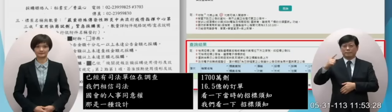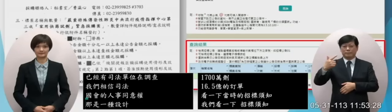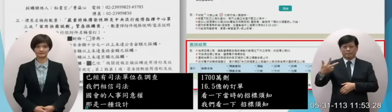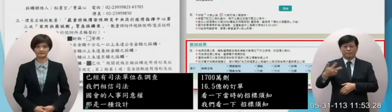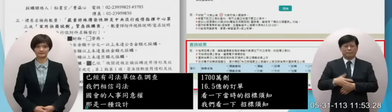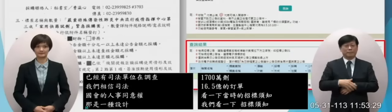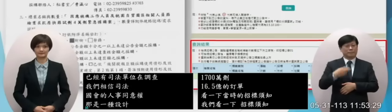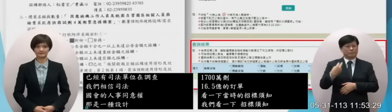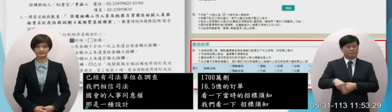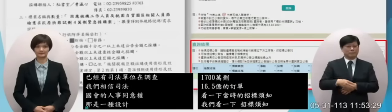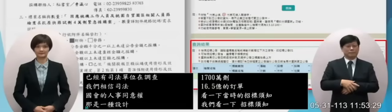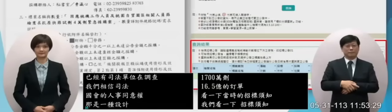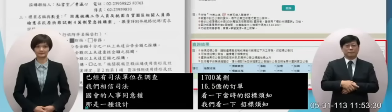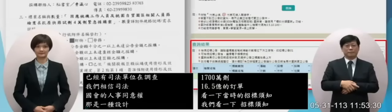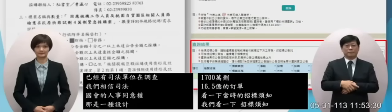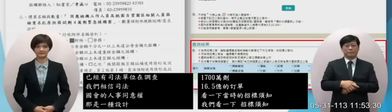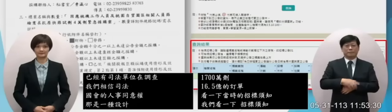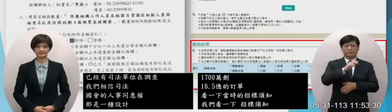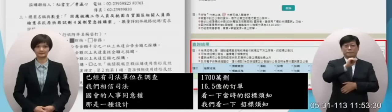YH110067， 再来